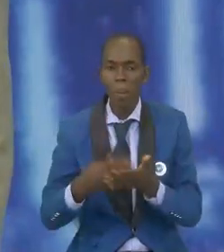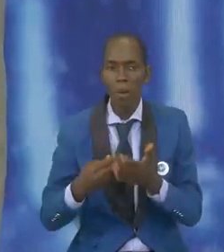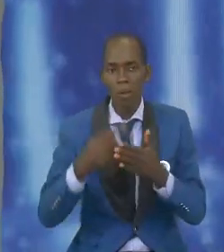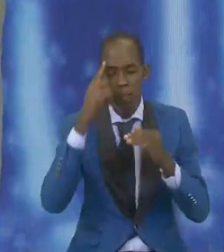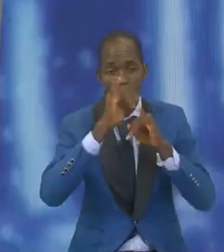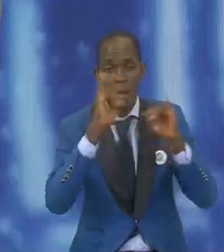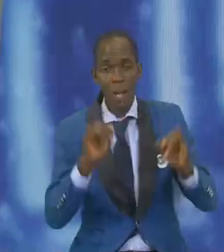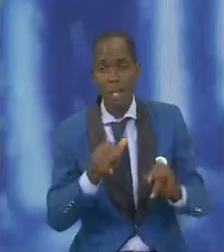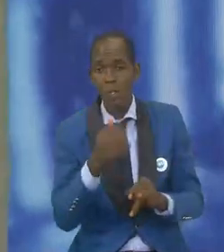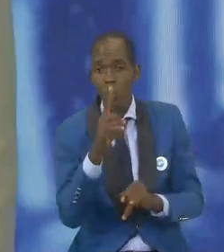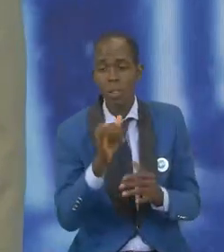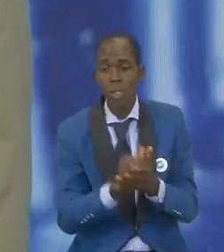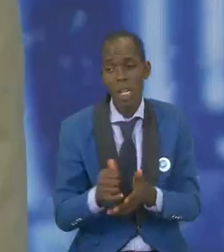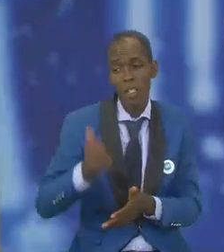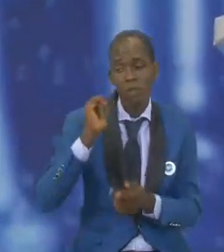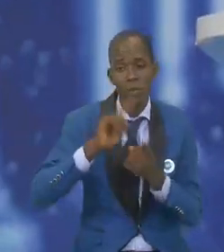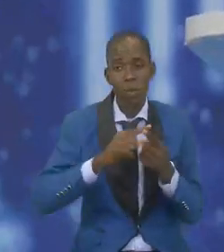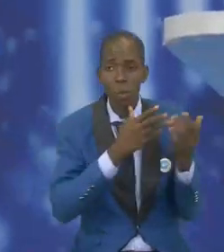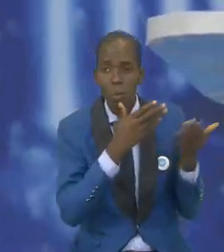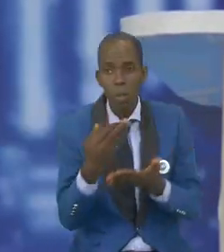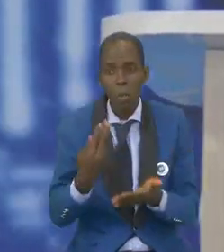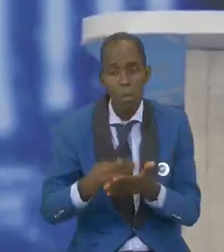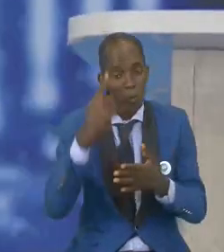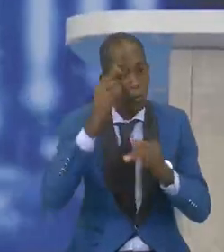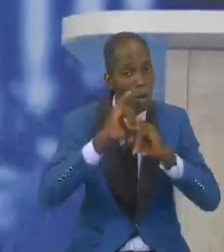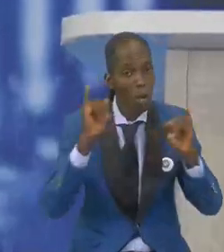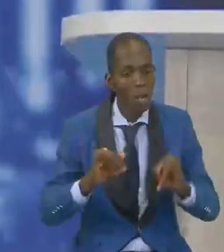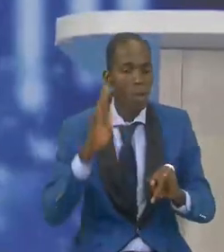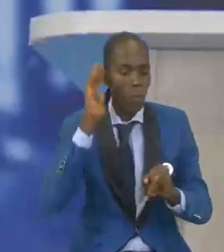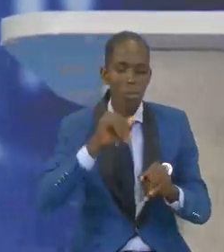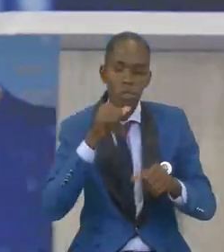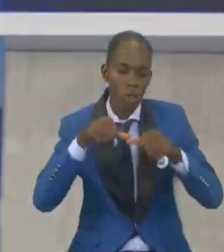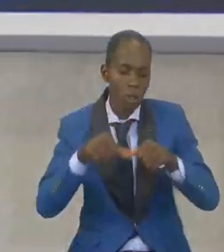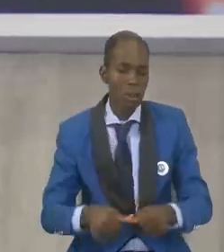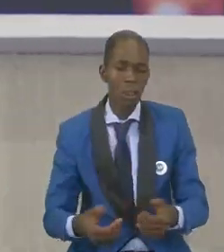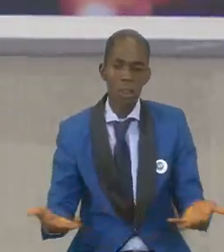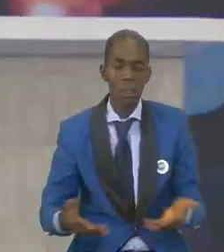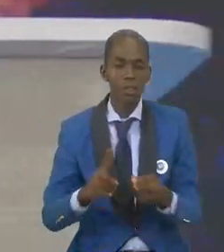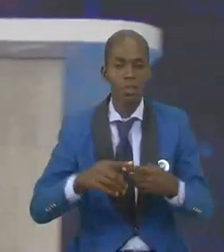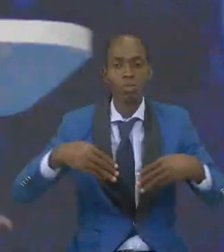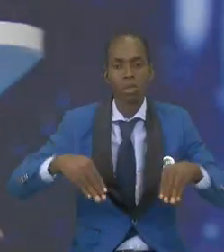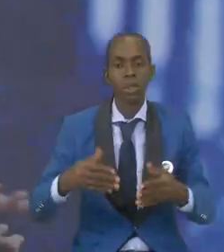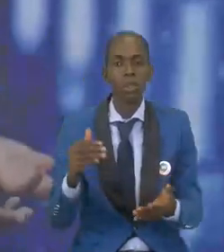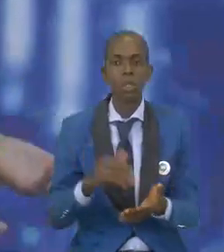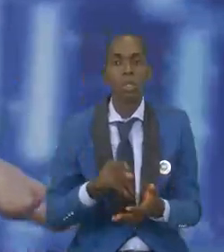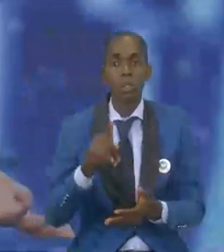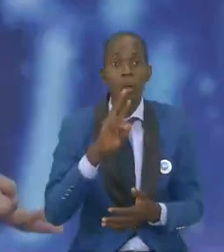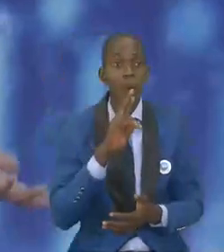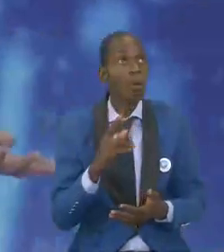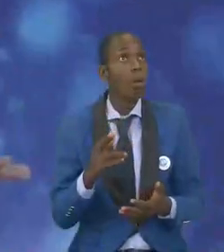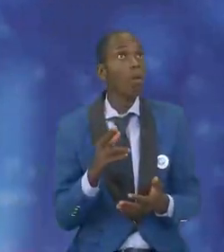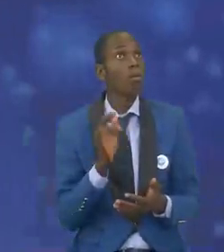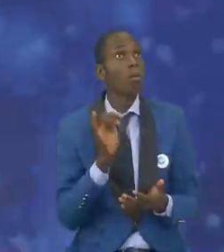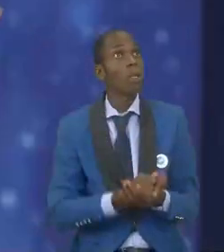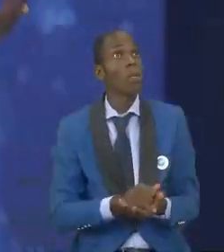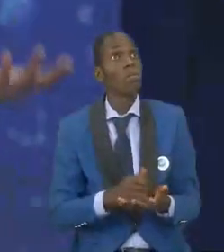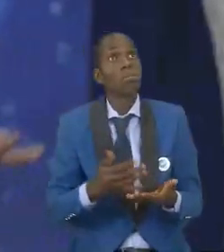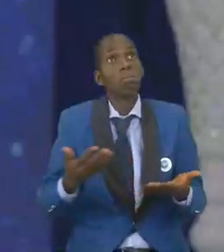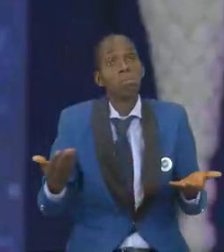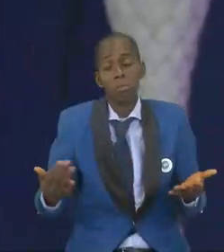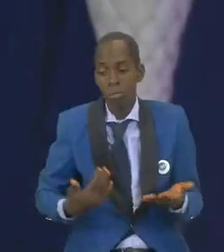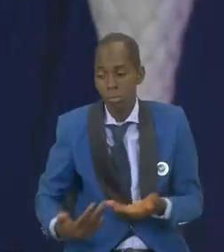dites-le d'emmener de l'argent pour les idoles qui comptent ne contribue pas l'argent pour l'idole ne va pas vendre dans ce marché et